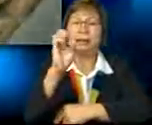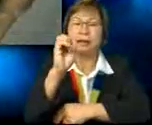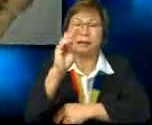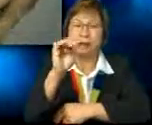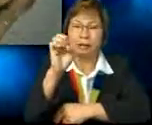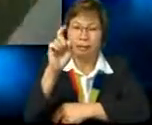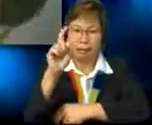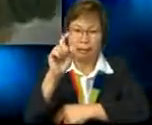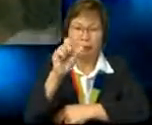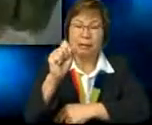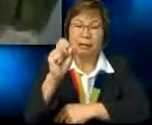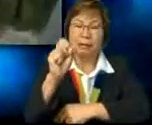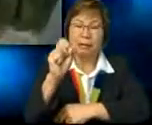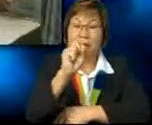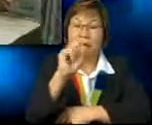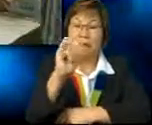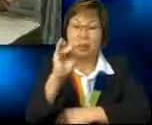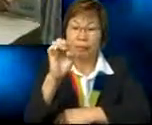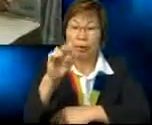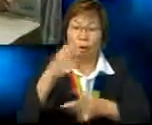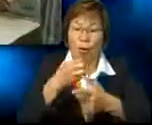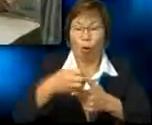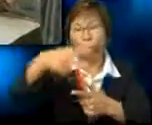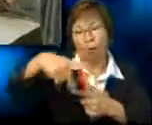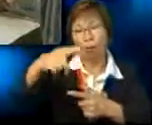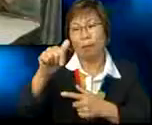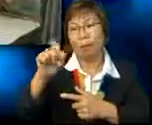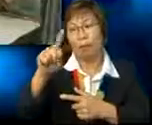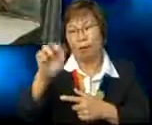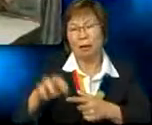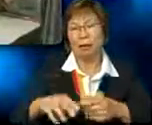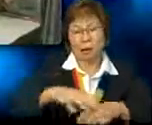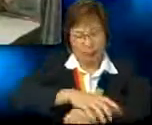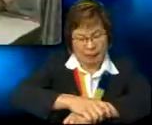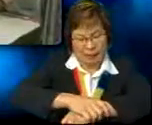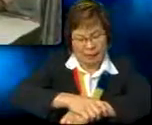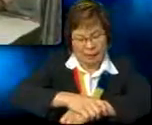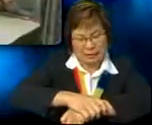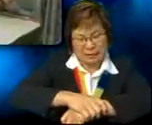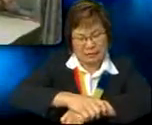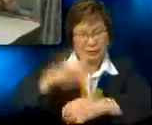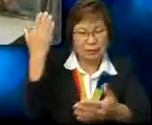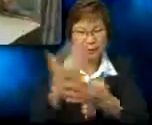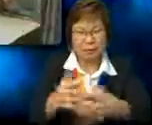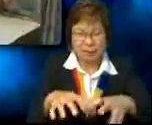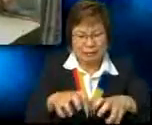Paris, dan kita kena pegang anggota itu sehingga simen tu dah keras. Sekarang dah keras dah